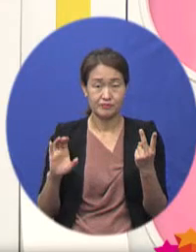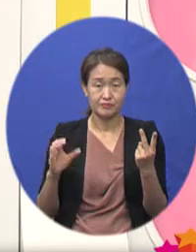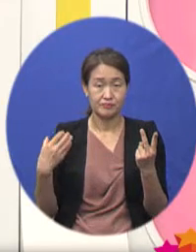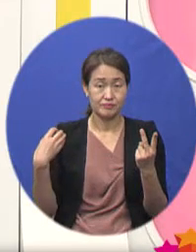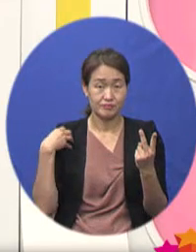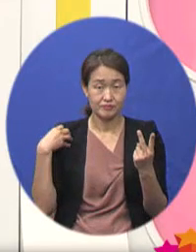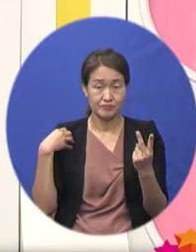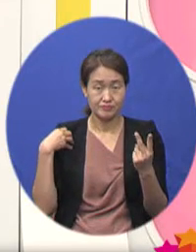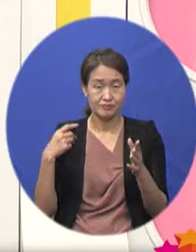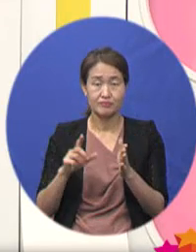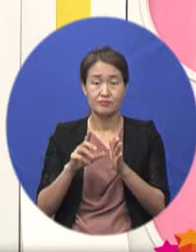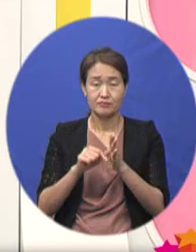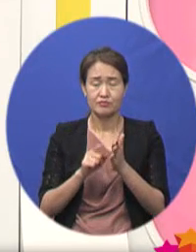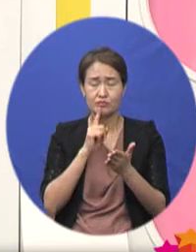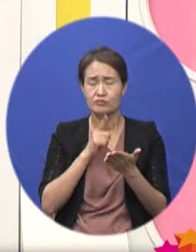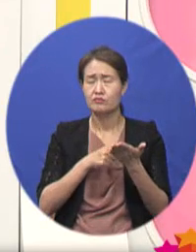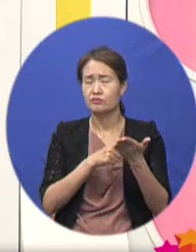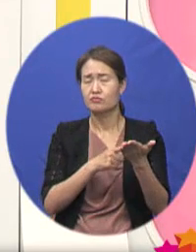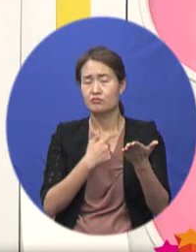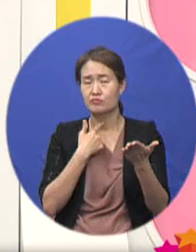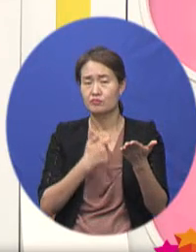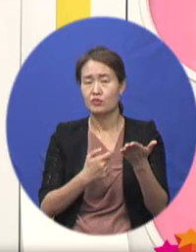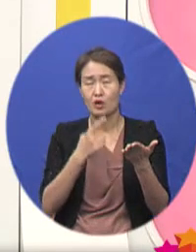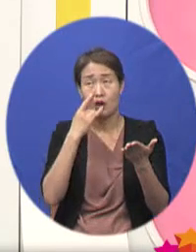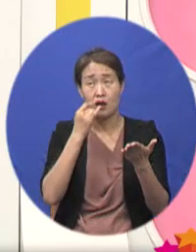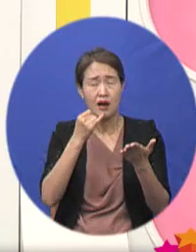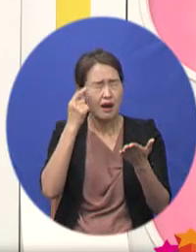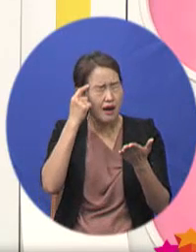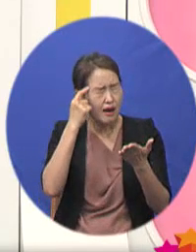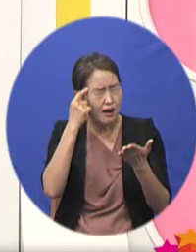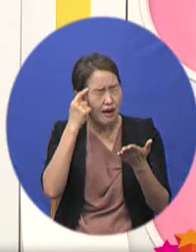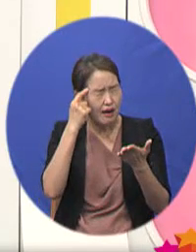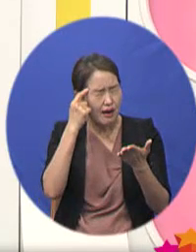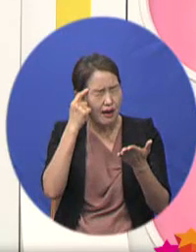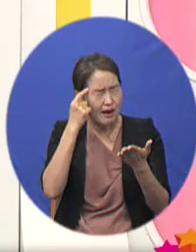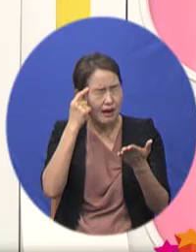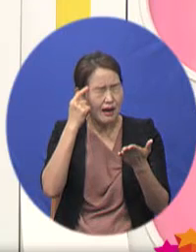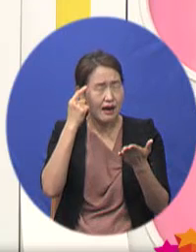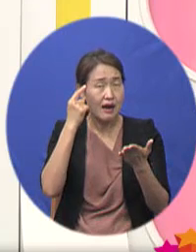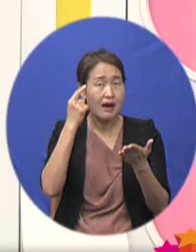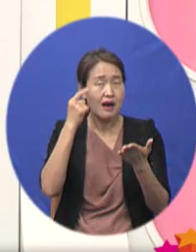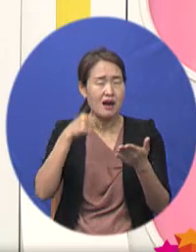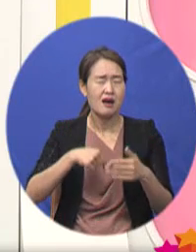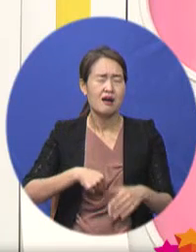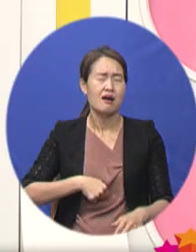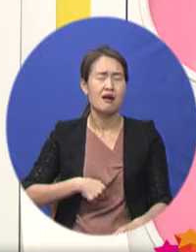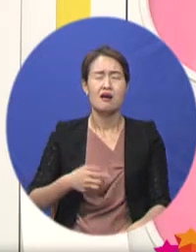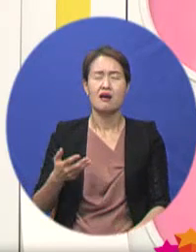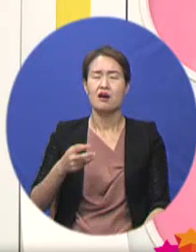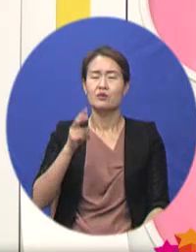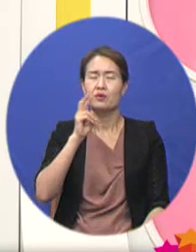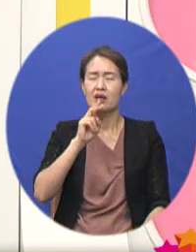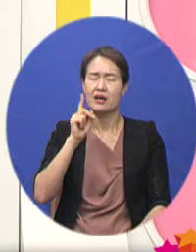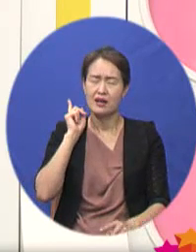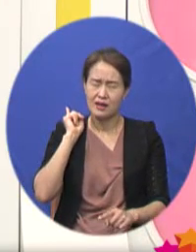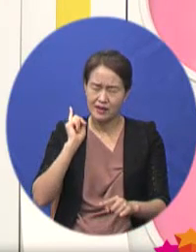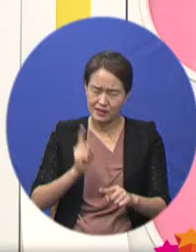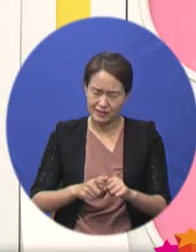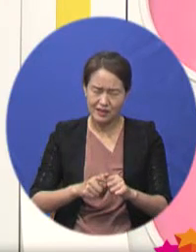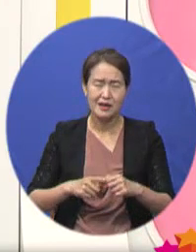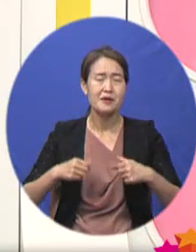그분하고 이렇게 예. 했을 때 했는데 제가 예. 그 어머니 생각 때문에 예. 가슴이 메어지가지고 노래를 하다가